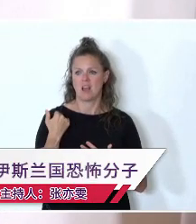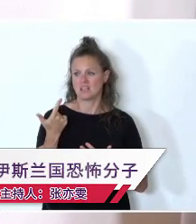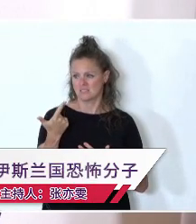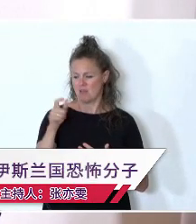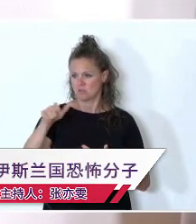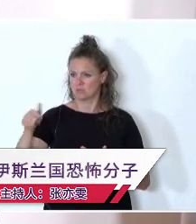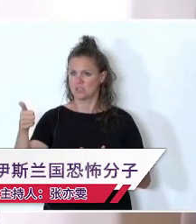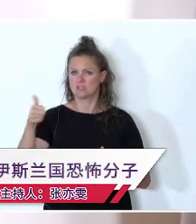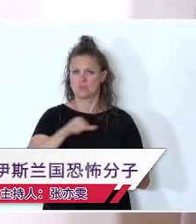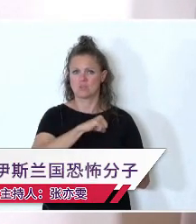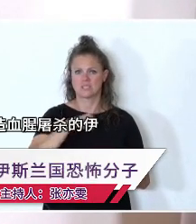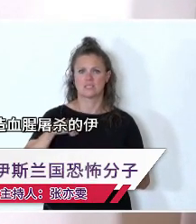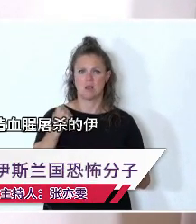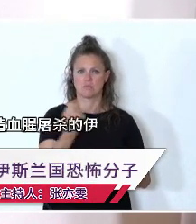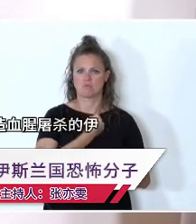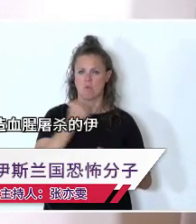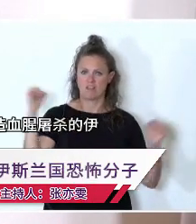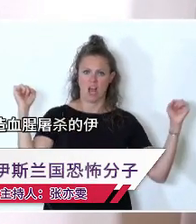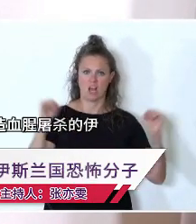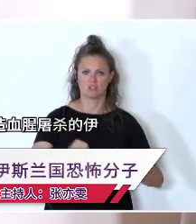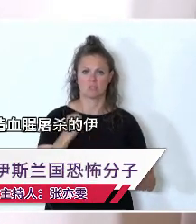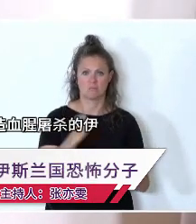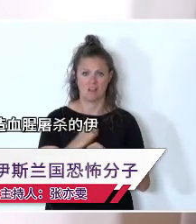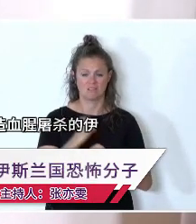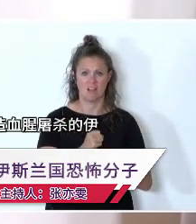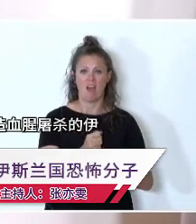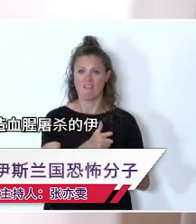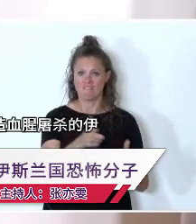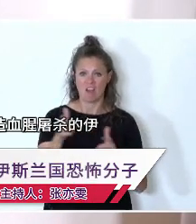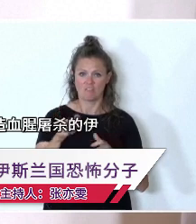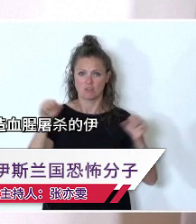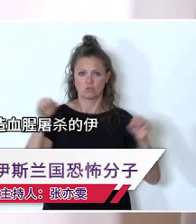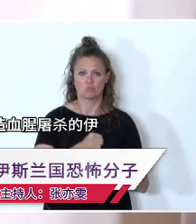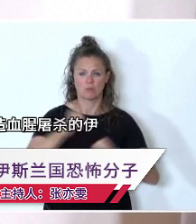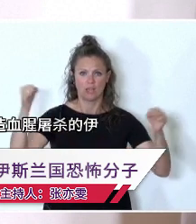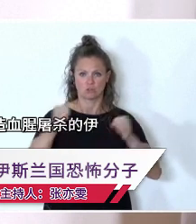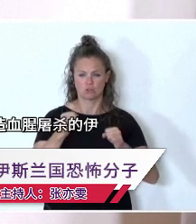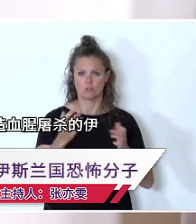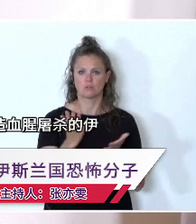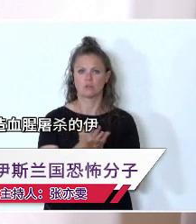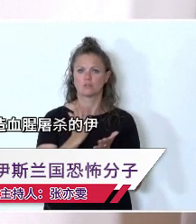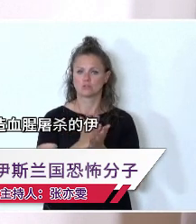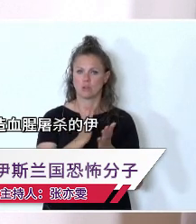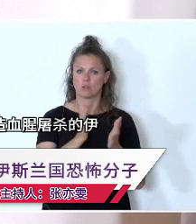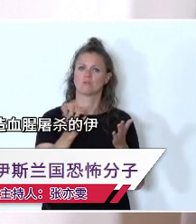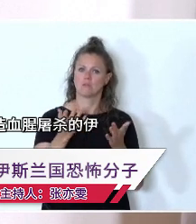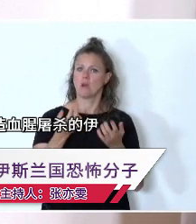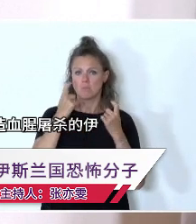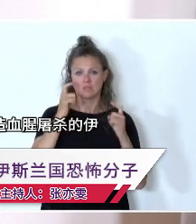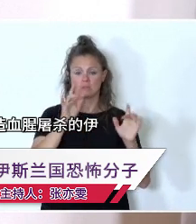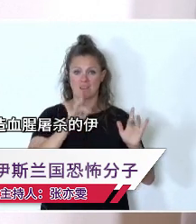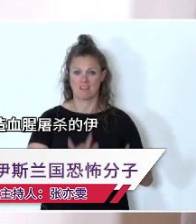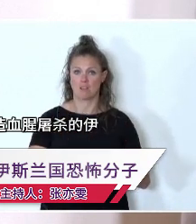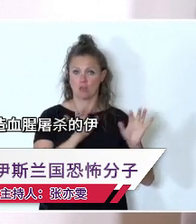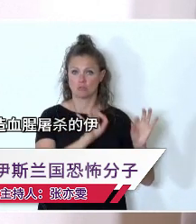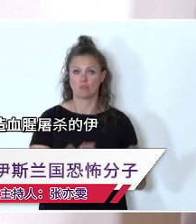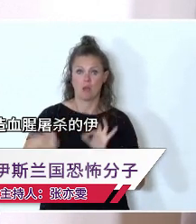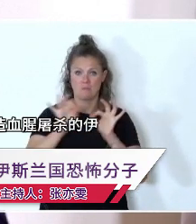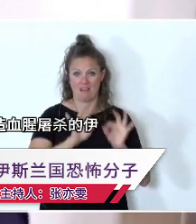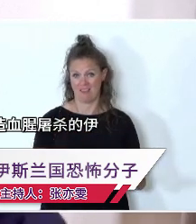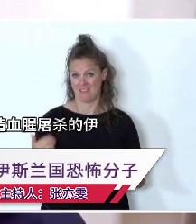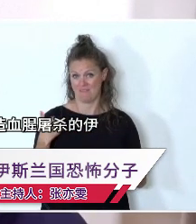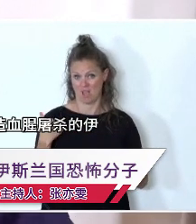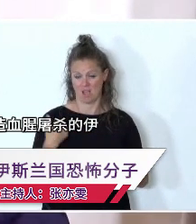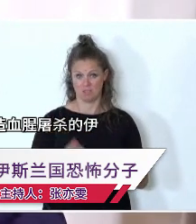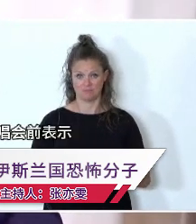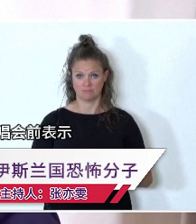奥地利总理表示，奥地利倒毁了企图在泰勒斯威夫特演唱会上制造血腥屠杀的伊斯